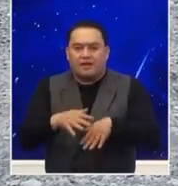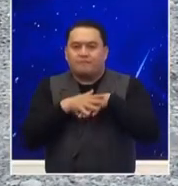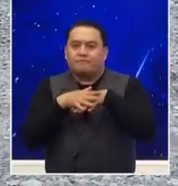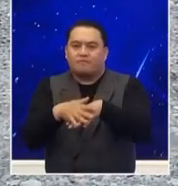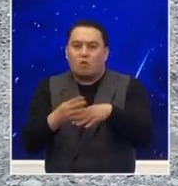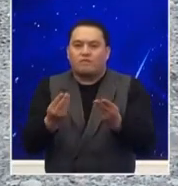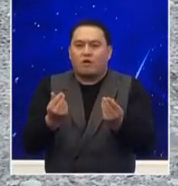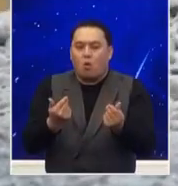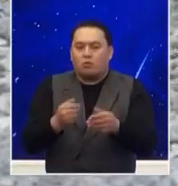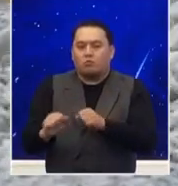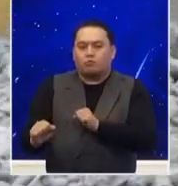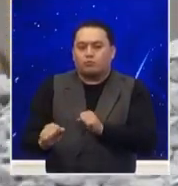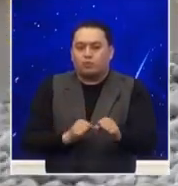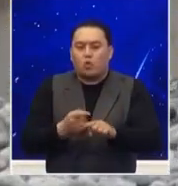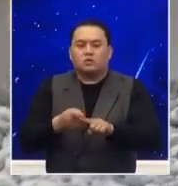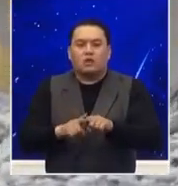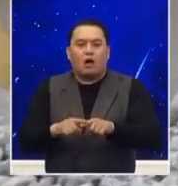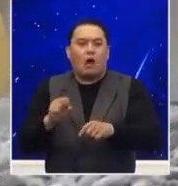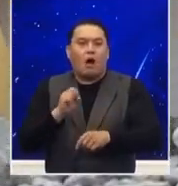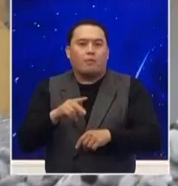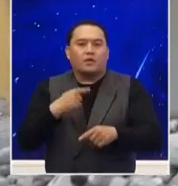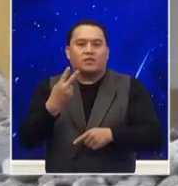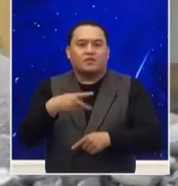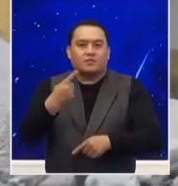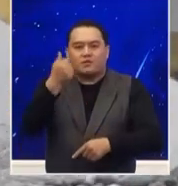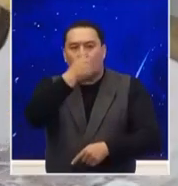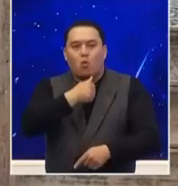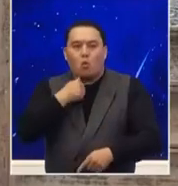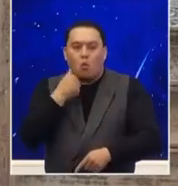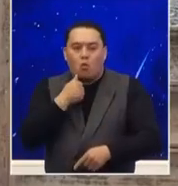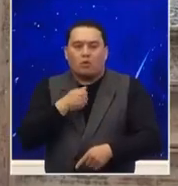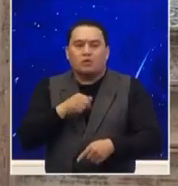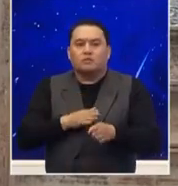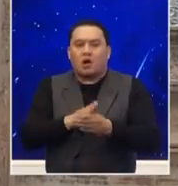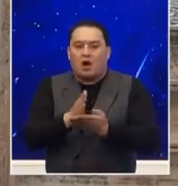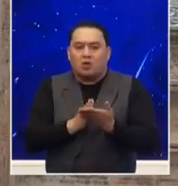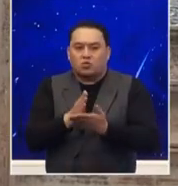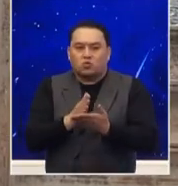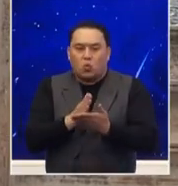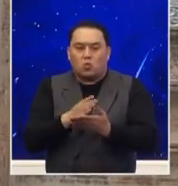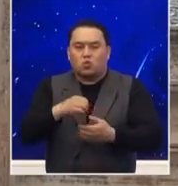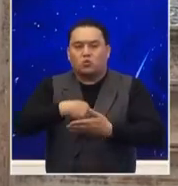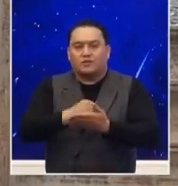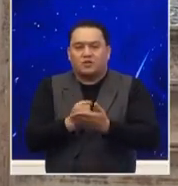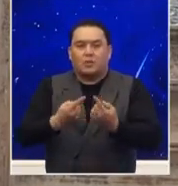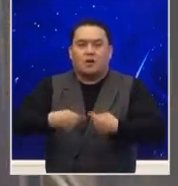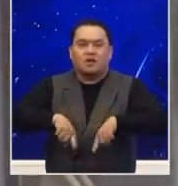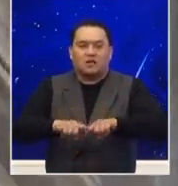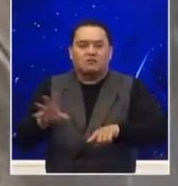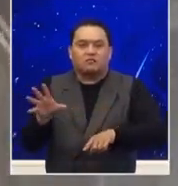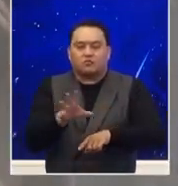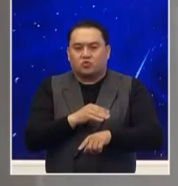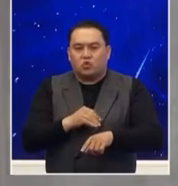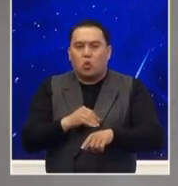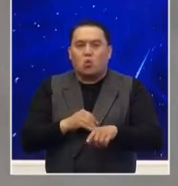Защитная конструкция будет полностью обустроена к апрелю 2021 года и верно прослужит десятки лет, утверждают подрядчики. Все